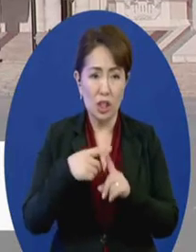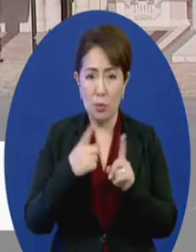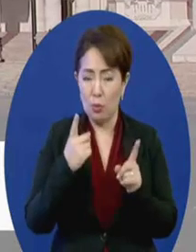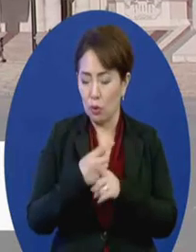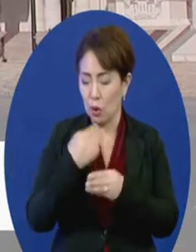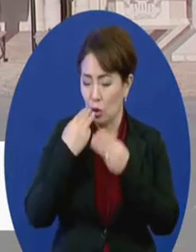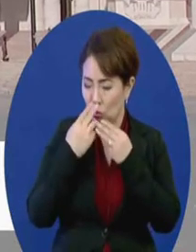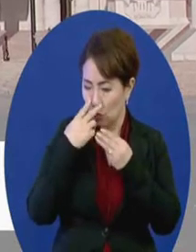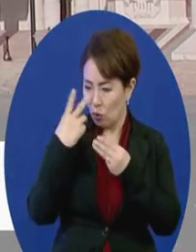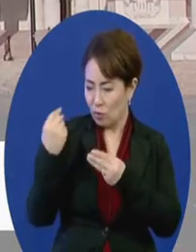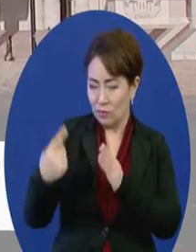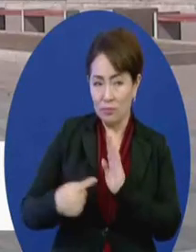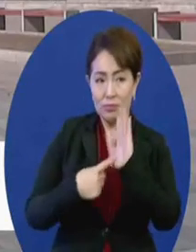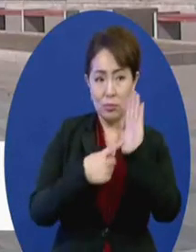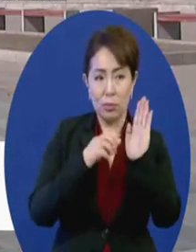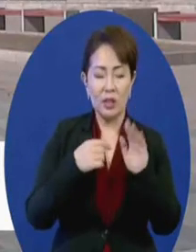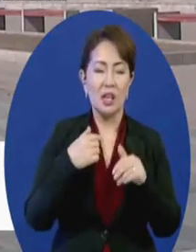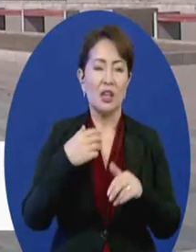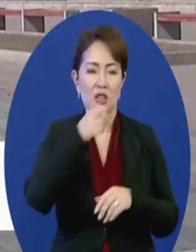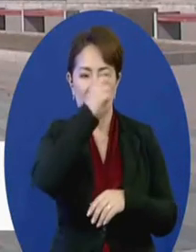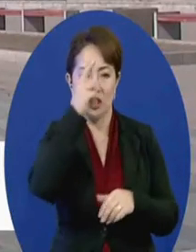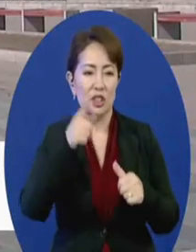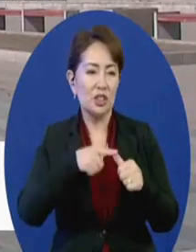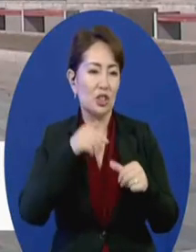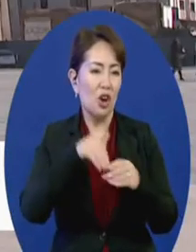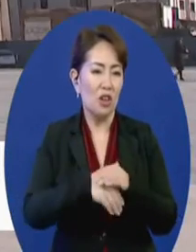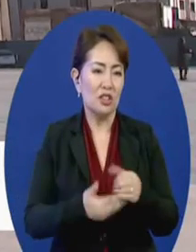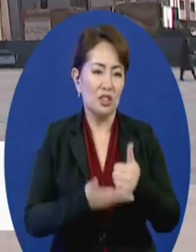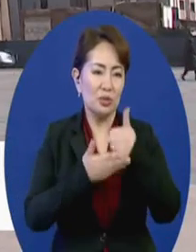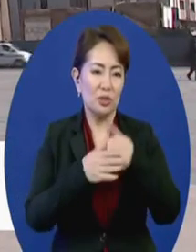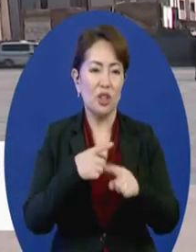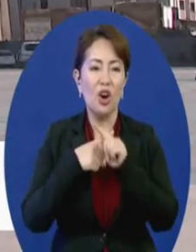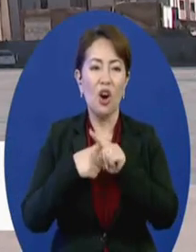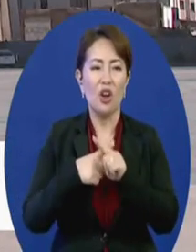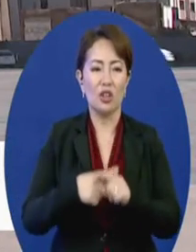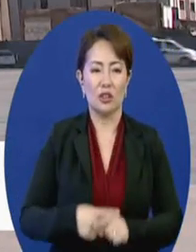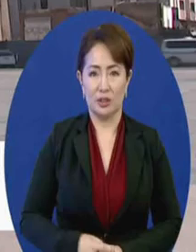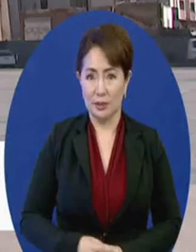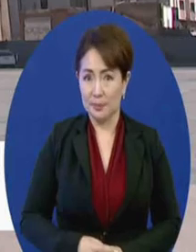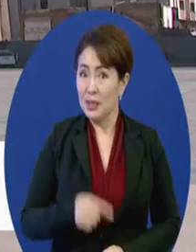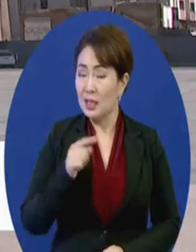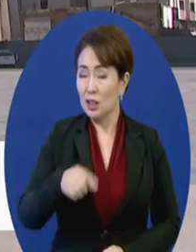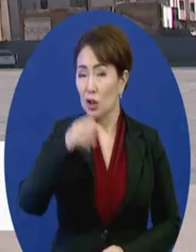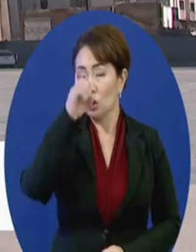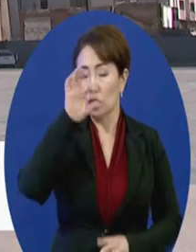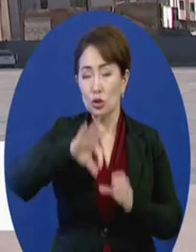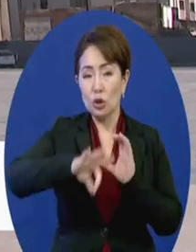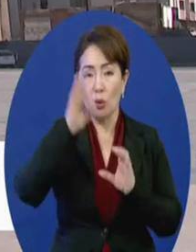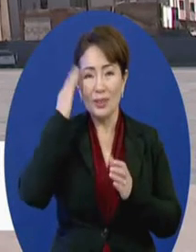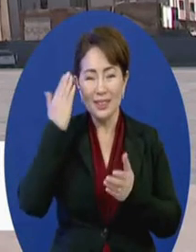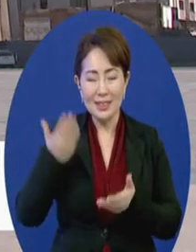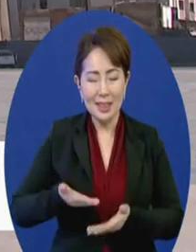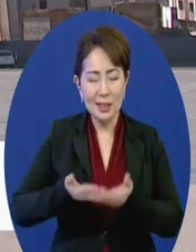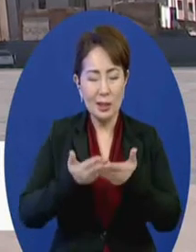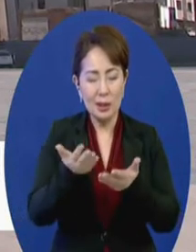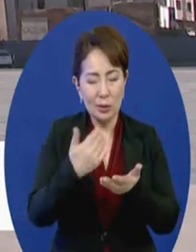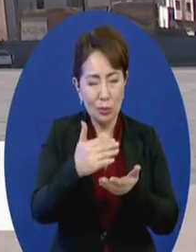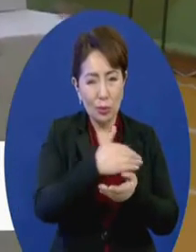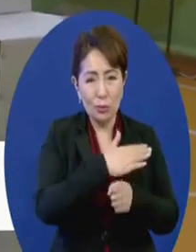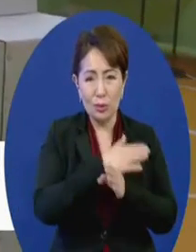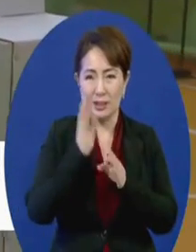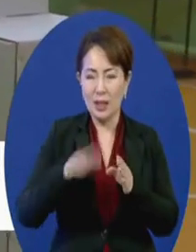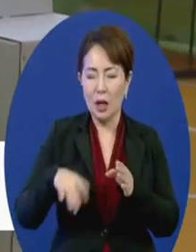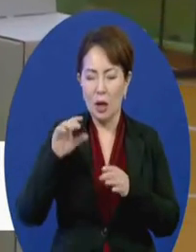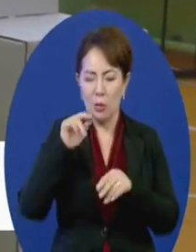буруутай нь шүүхээр тогтоогдсон хүн нэр дэвшгийг хориглосон зохицуулалтыг тусгасан. Мөн сонгуулийн санал хураалт дууссаны дараа бүх сонгуулийн